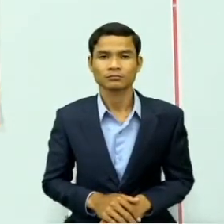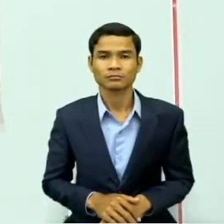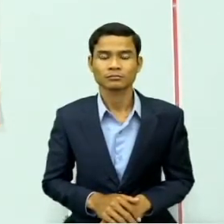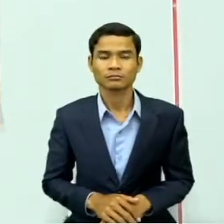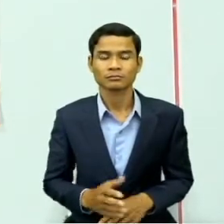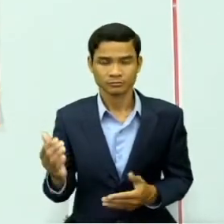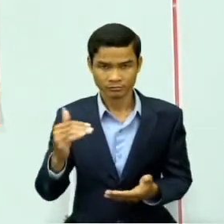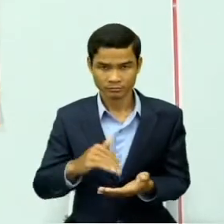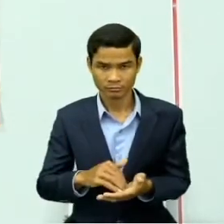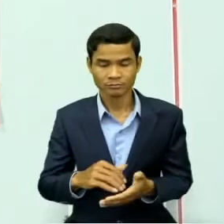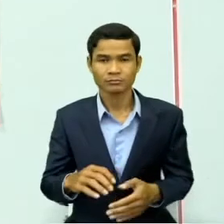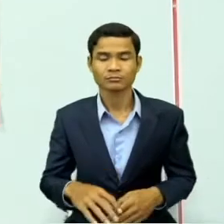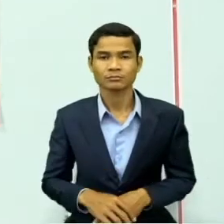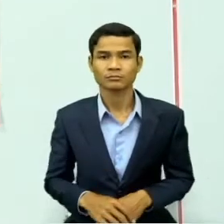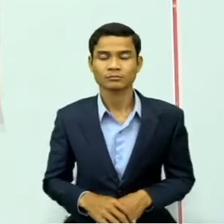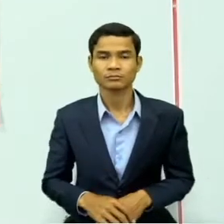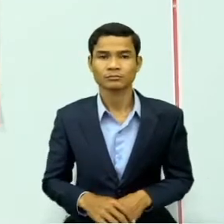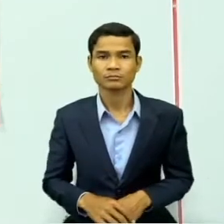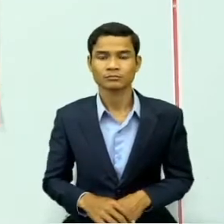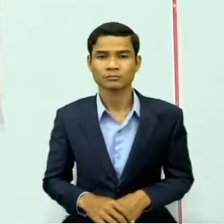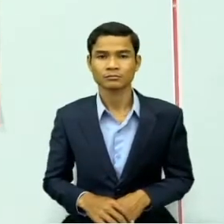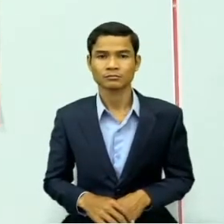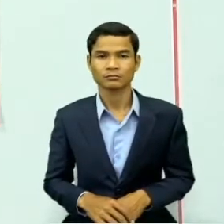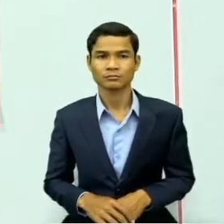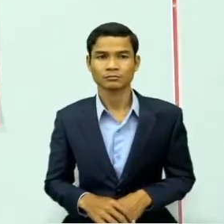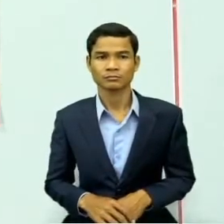Chà, mà đoàn tiết.